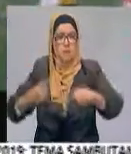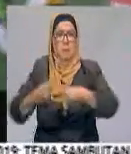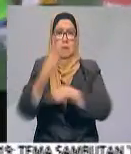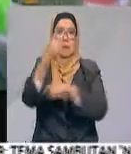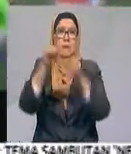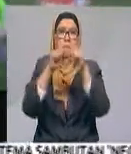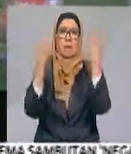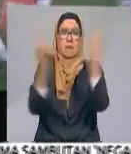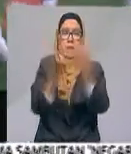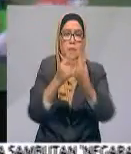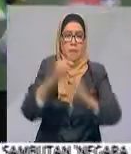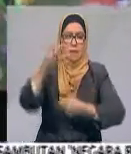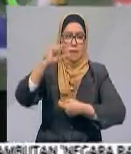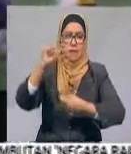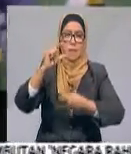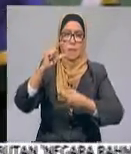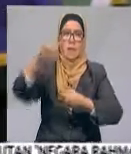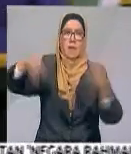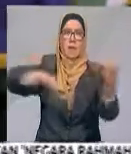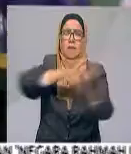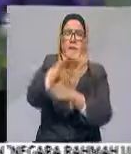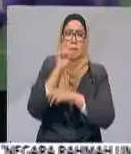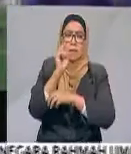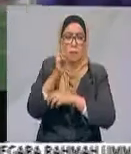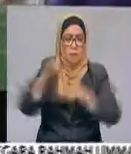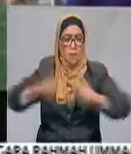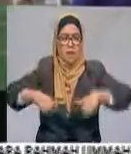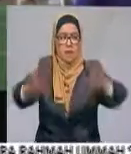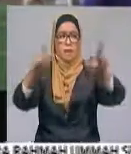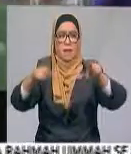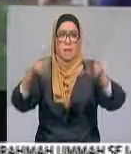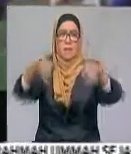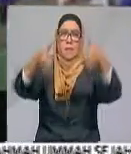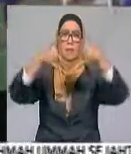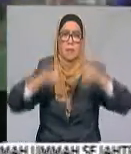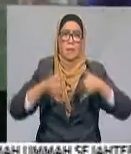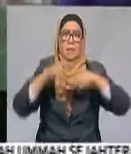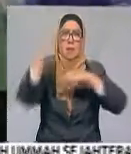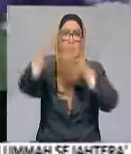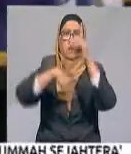kumpulan G, pusingan dua kelayakan Piala Dunia 2022, Piala Asia